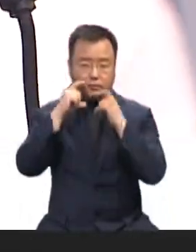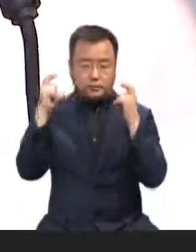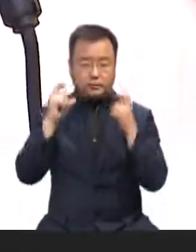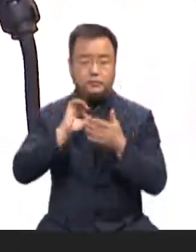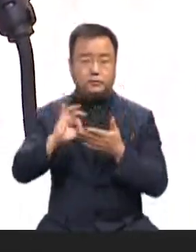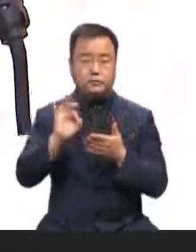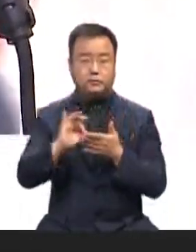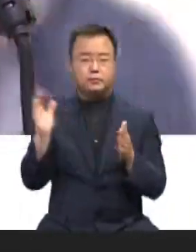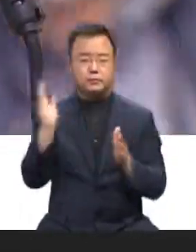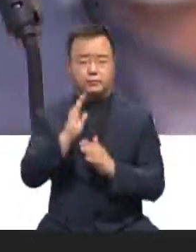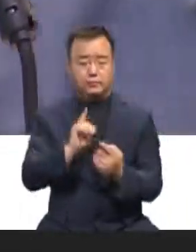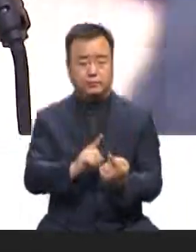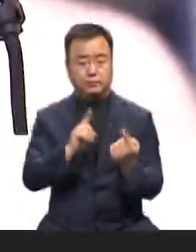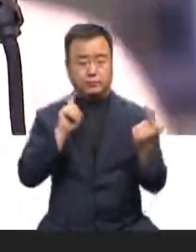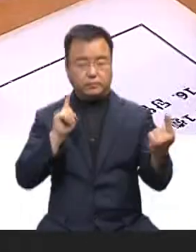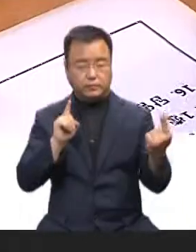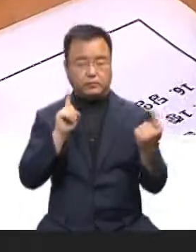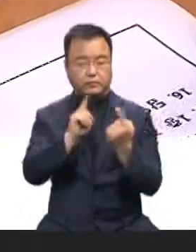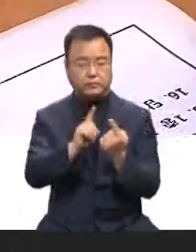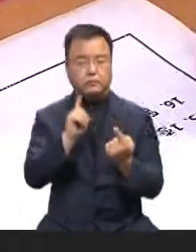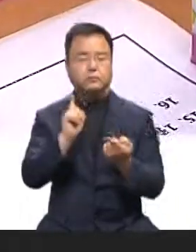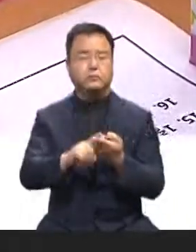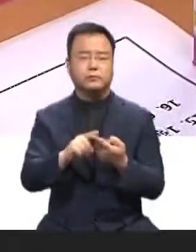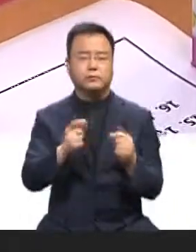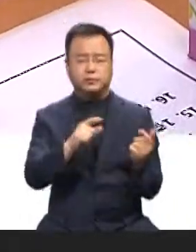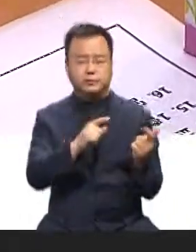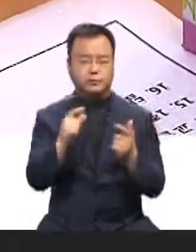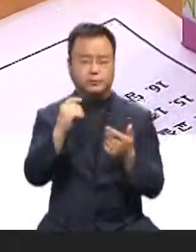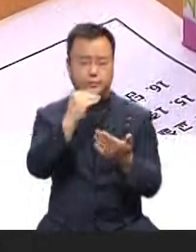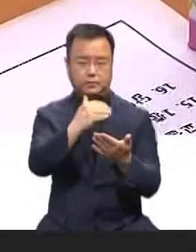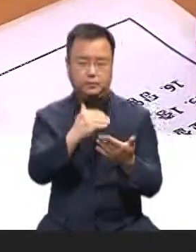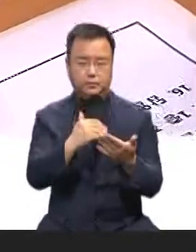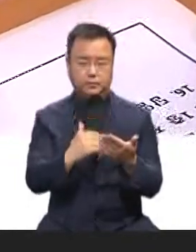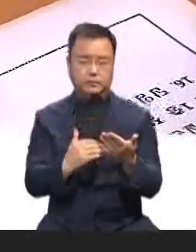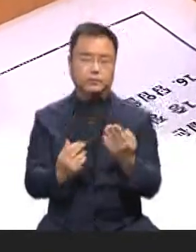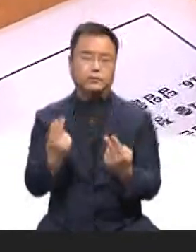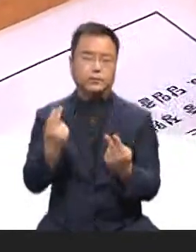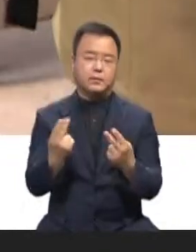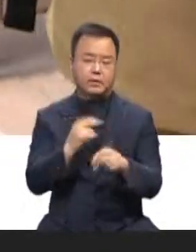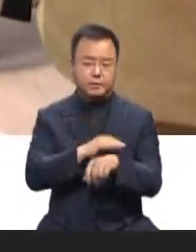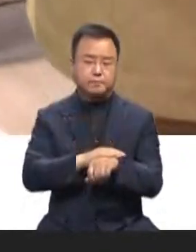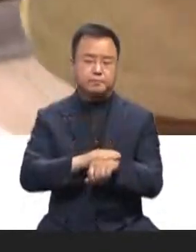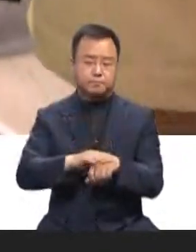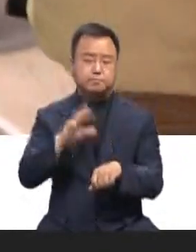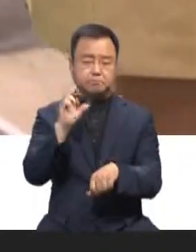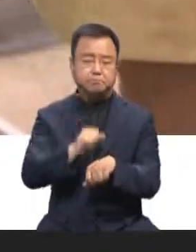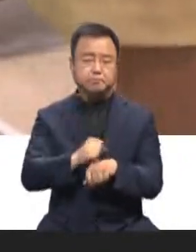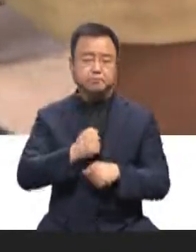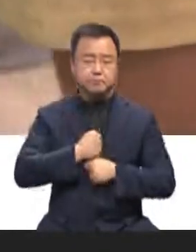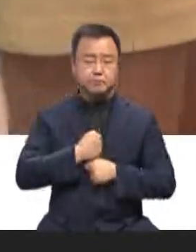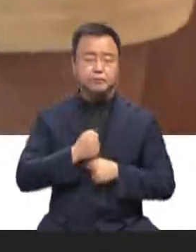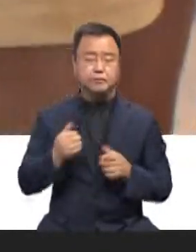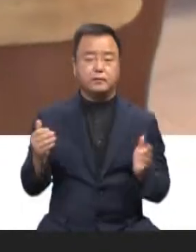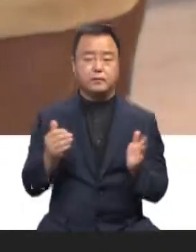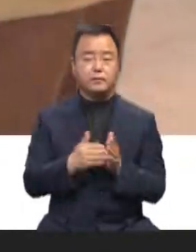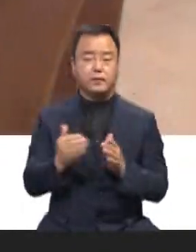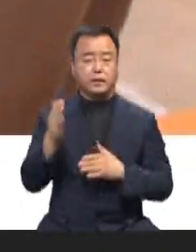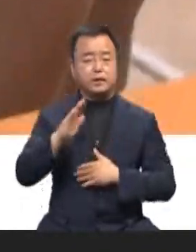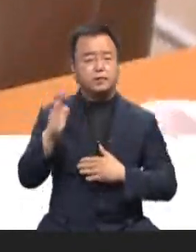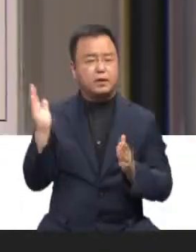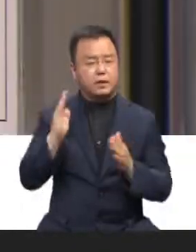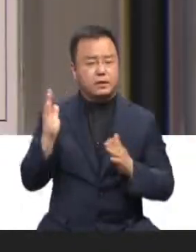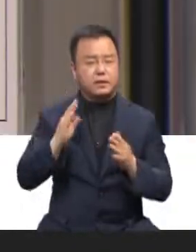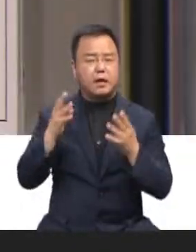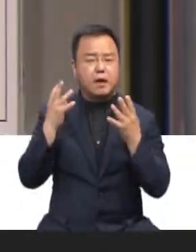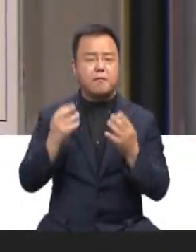학생들과의 간격의 띄우는 것들 이런 항목들은 비교적 잘 지키고 있었습니다 이 하지만 아무래도 수강생이